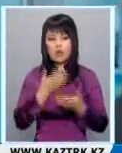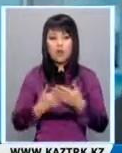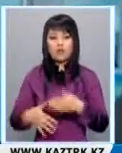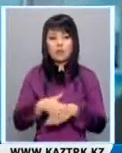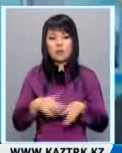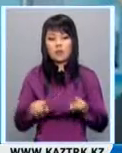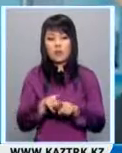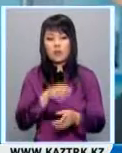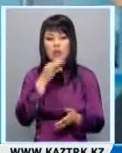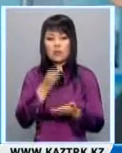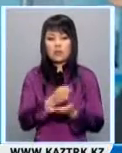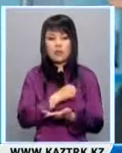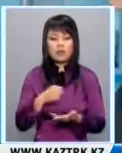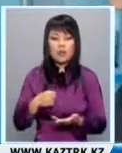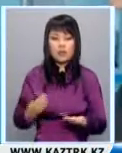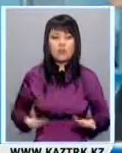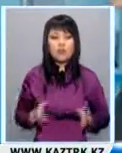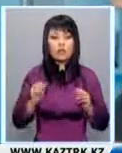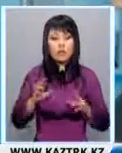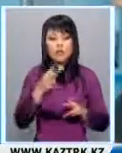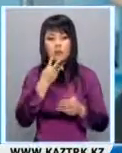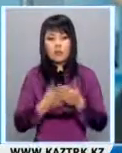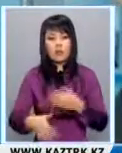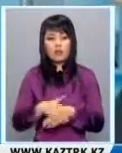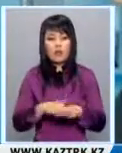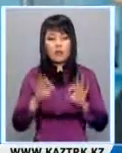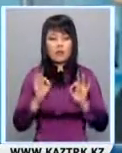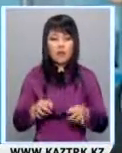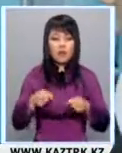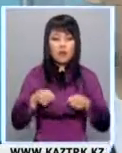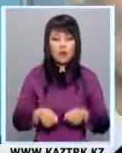жылға созыла берсе, халықтың жалпы құқықтық мәдиі бұдан да арта көтеріледі деп ойлаймыз.